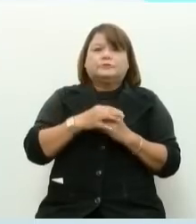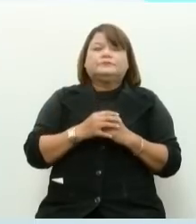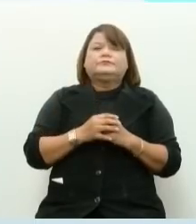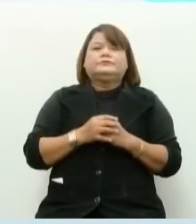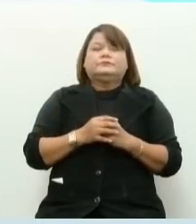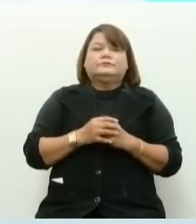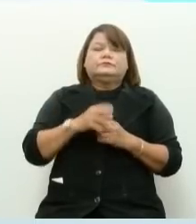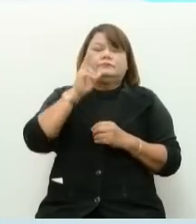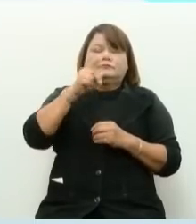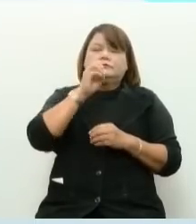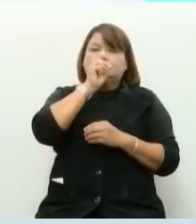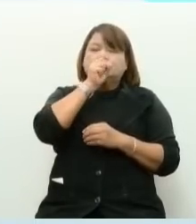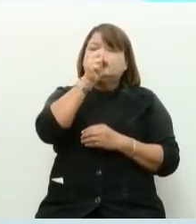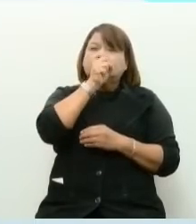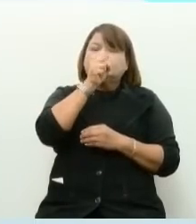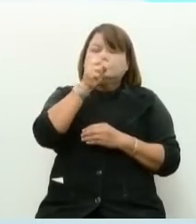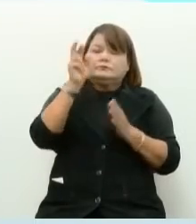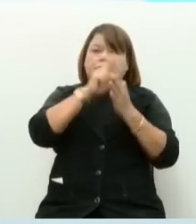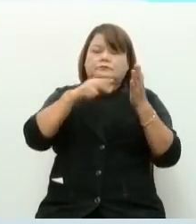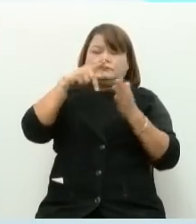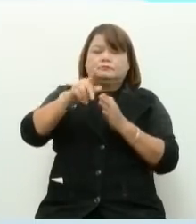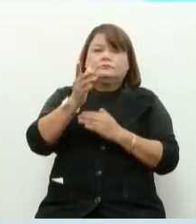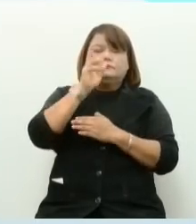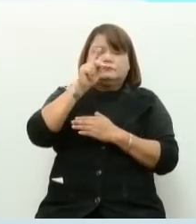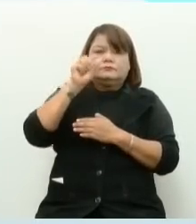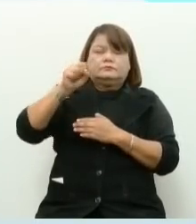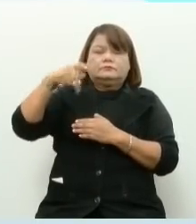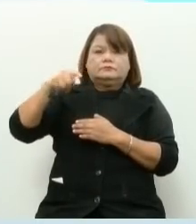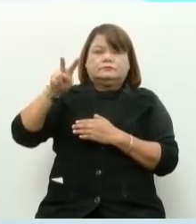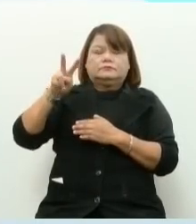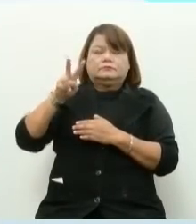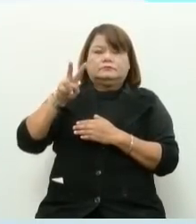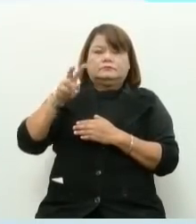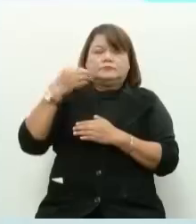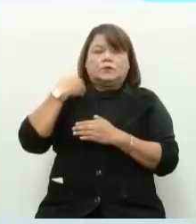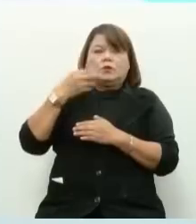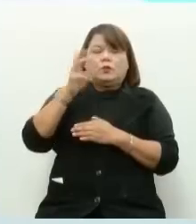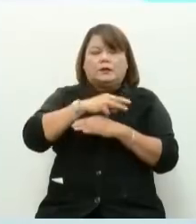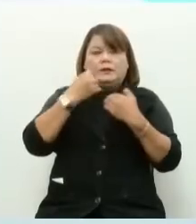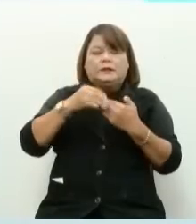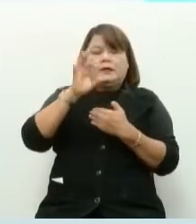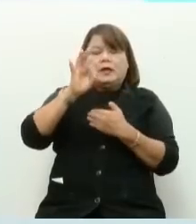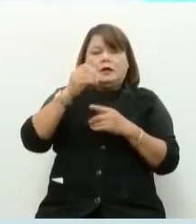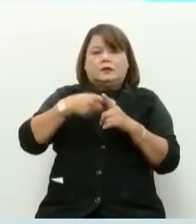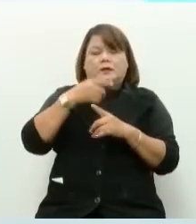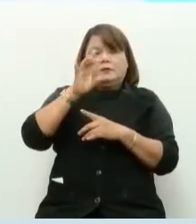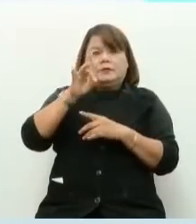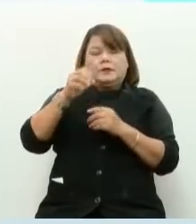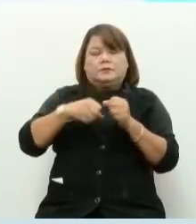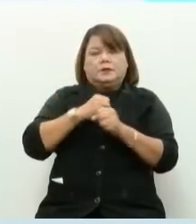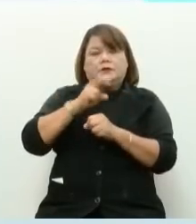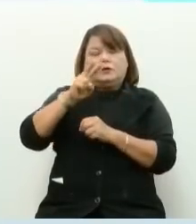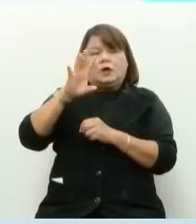มากันที่ข่าวประชาสัมพันธ์นะคะกับรายการผู้เช้าข่าวสปทค่ะสำหรับวันนี้วันที่9สิงหาคม2566นะคะในเวลา